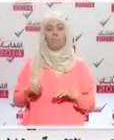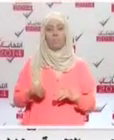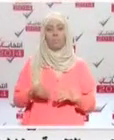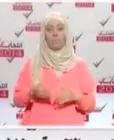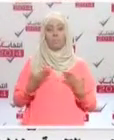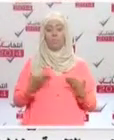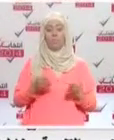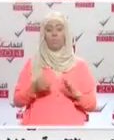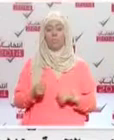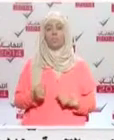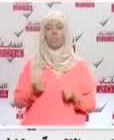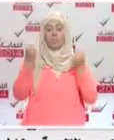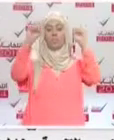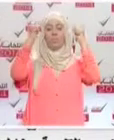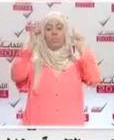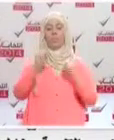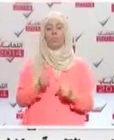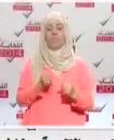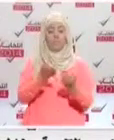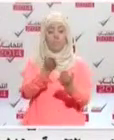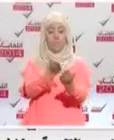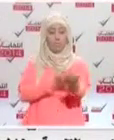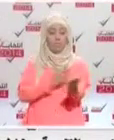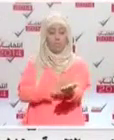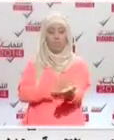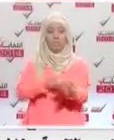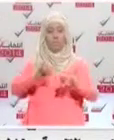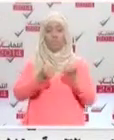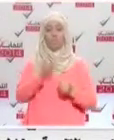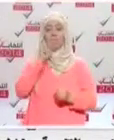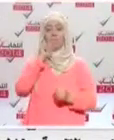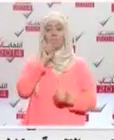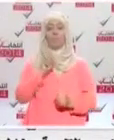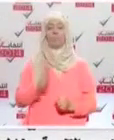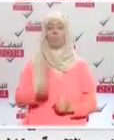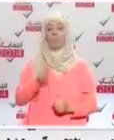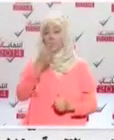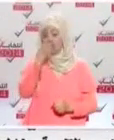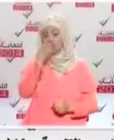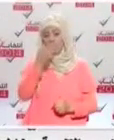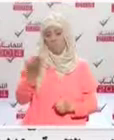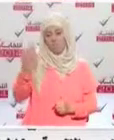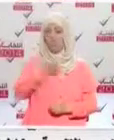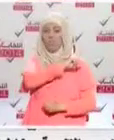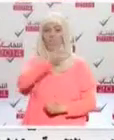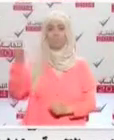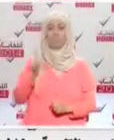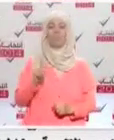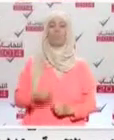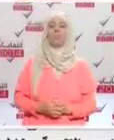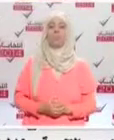اللي قلناهم هما خبز وماء وبن علي لا، اي نعم خبز وماء وبن علي لا، يزمنا نفهموها شي معناتها،